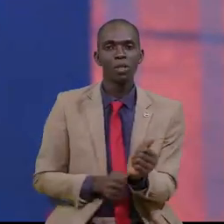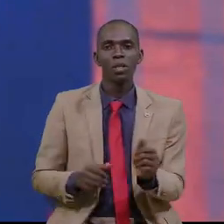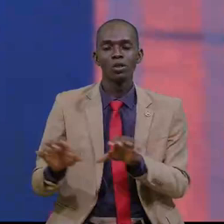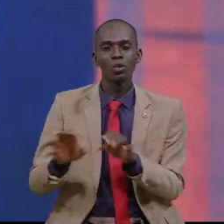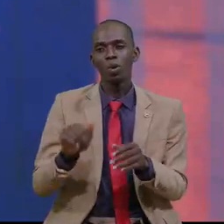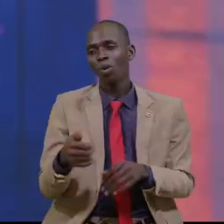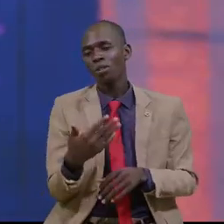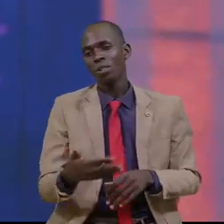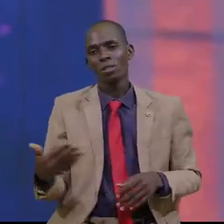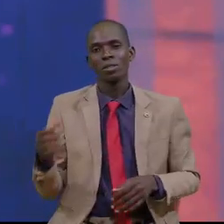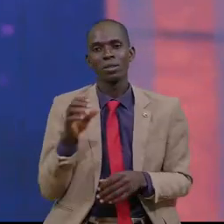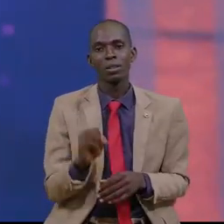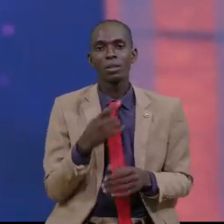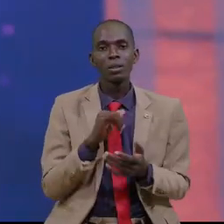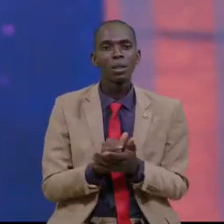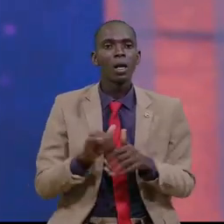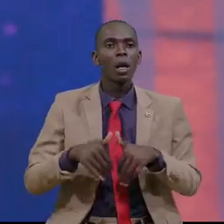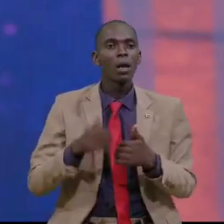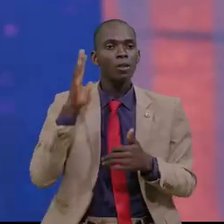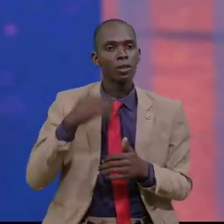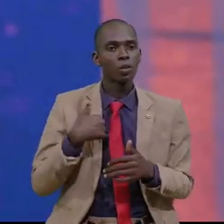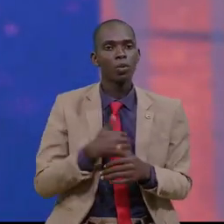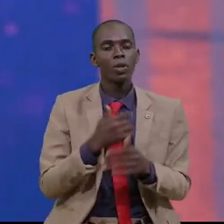es impliqué dans autre chose.